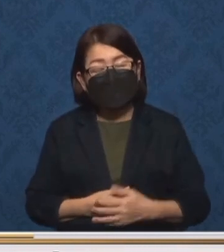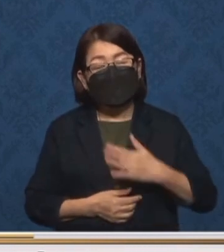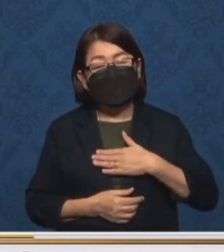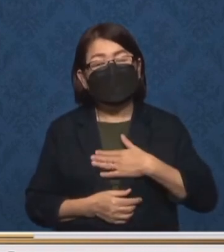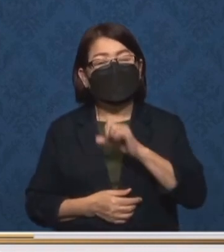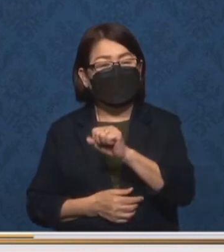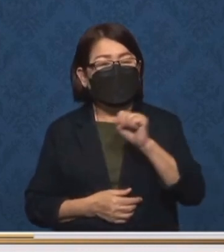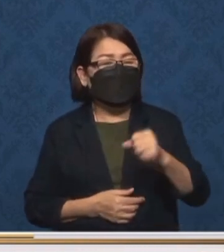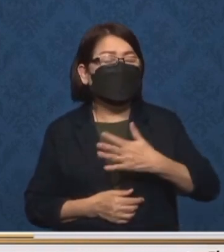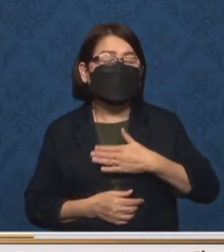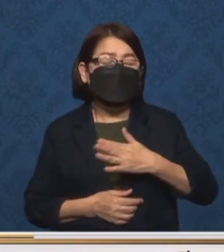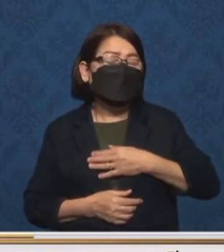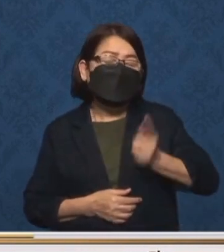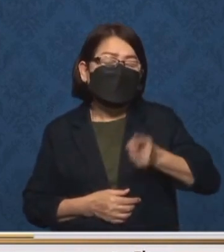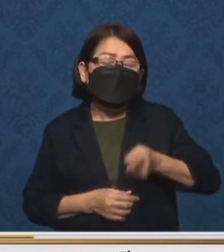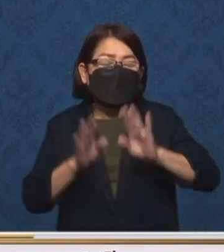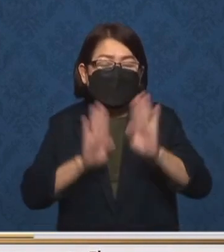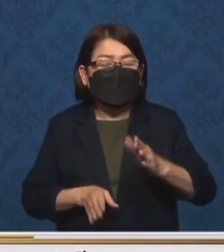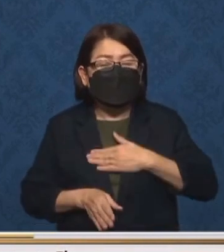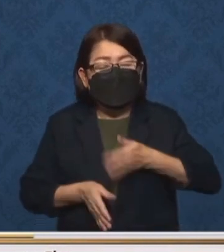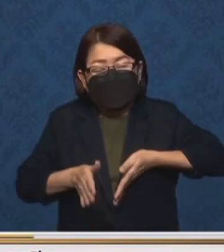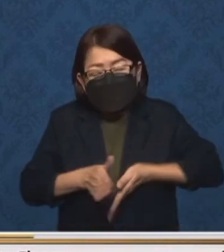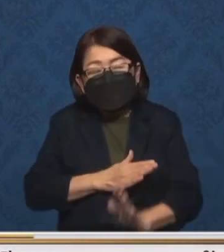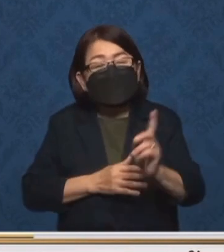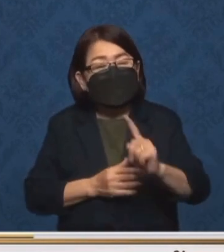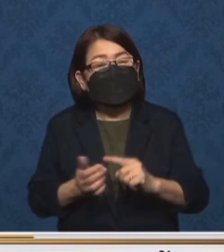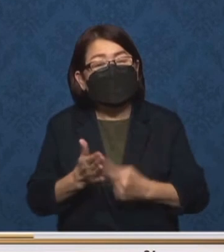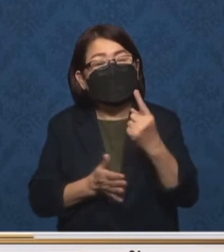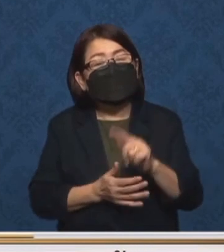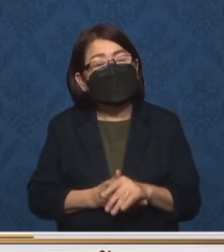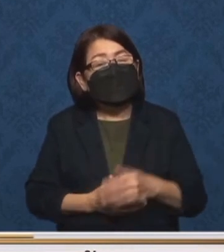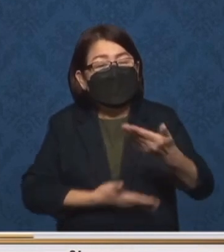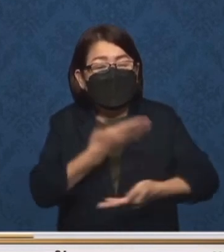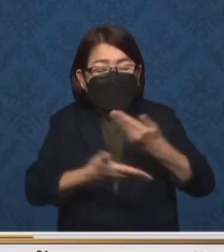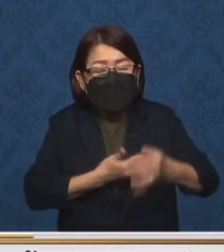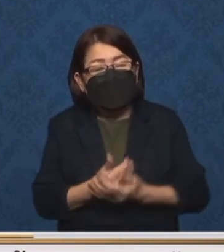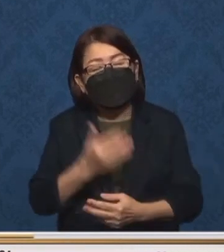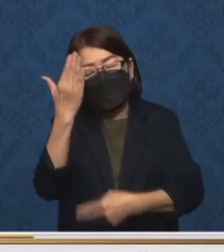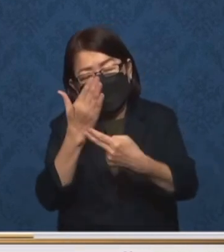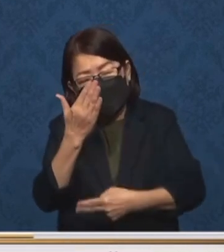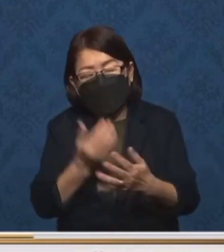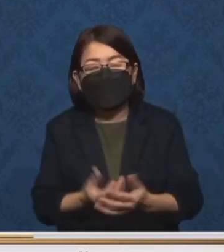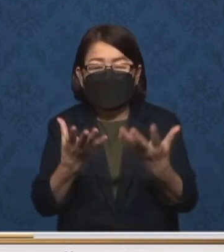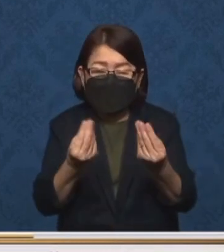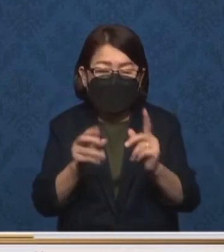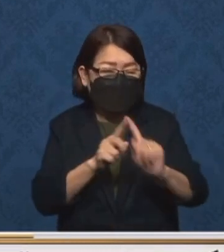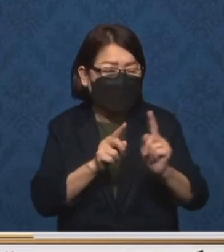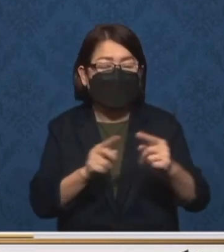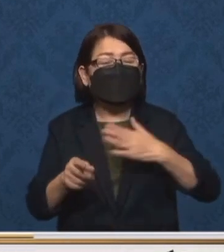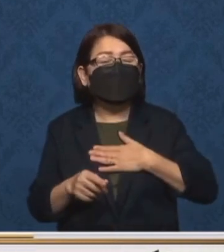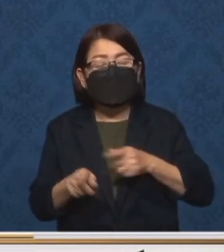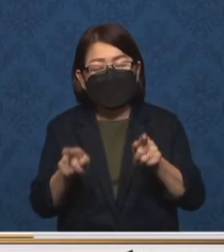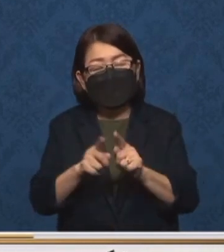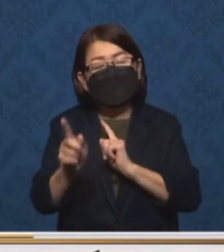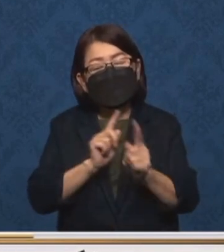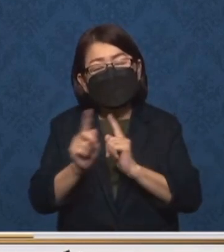นขเสางอกของประเททยเทิมมับปกตารอ